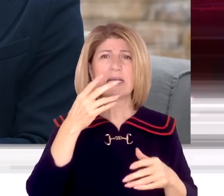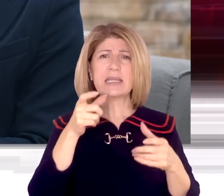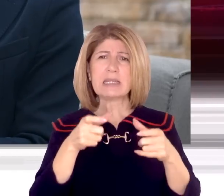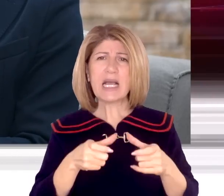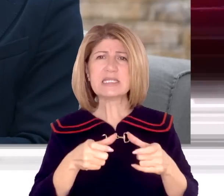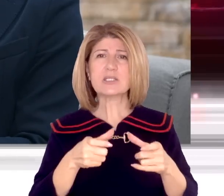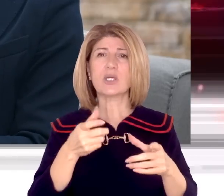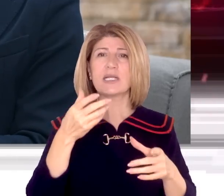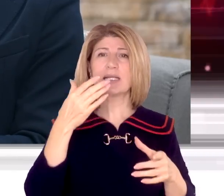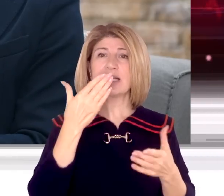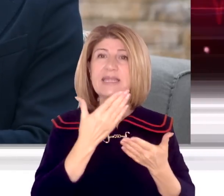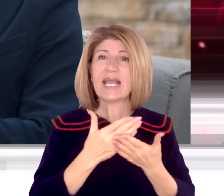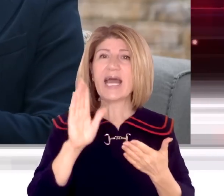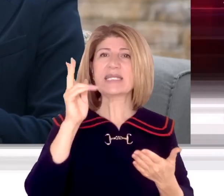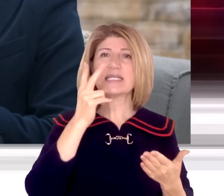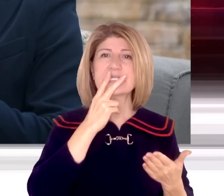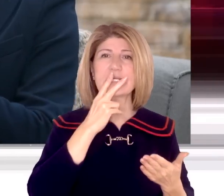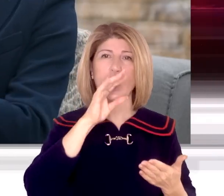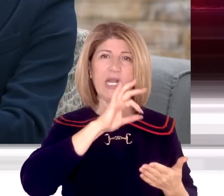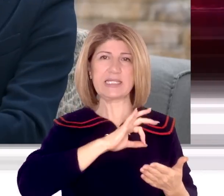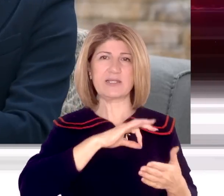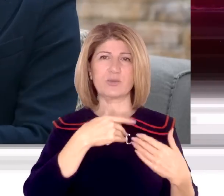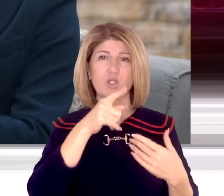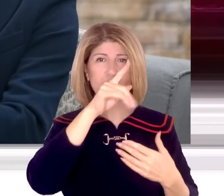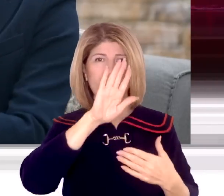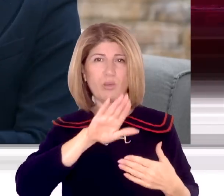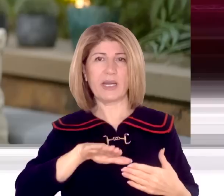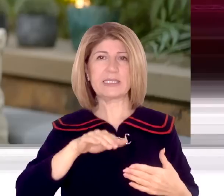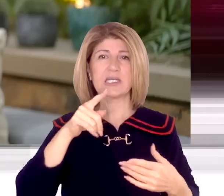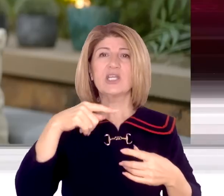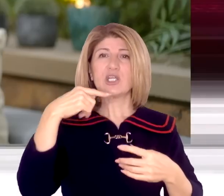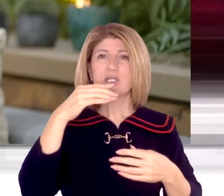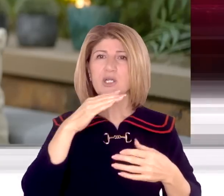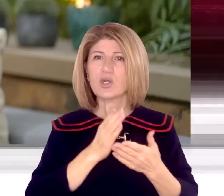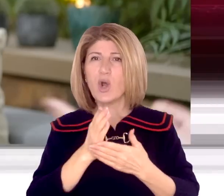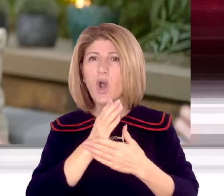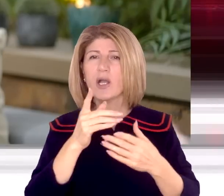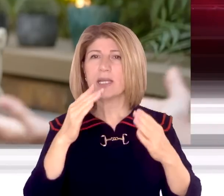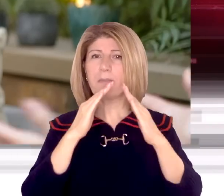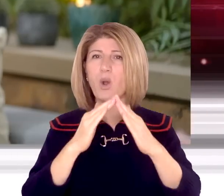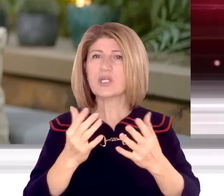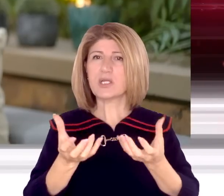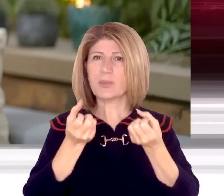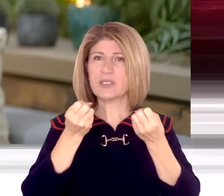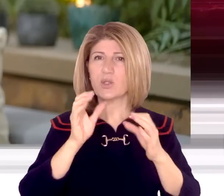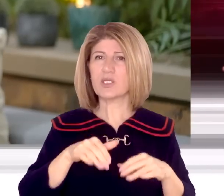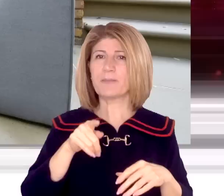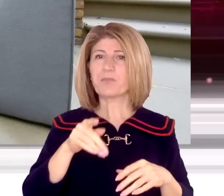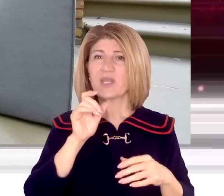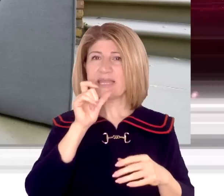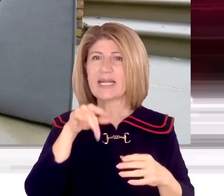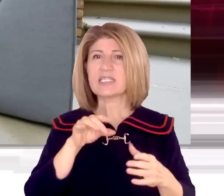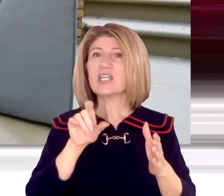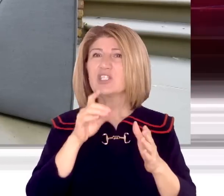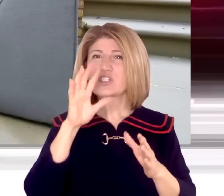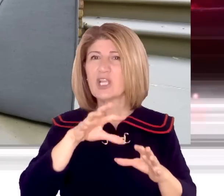ازش استفاده بشه، شما اومدین و دارین شیوه هایی رو برای بازاریابی استفاده میکنین که توی شبکه‌های اجتماعی دارن